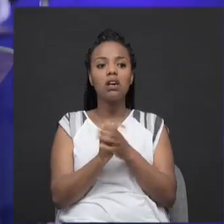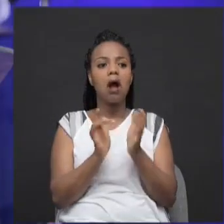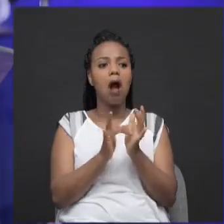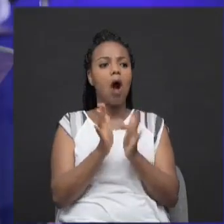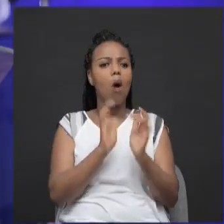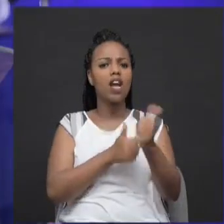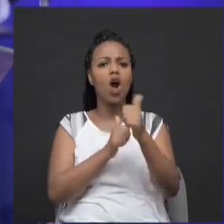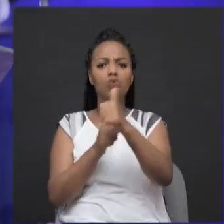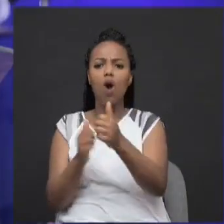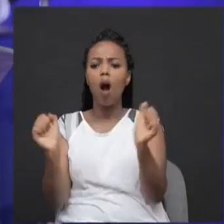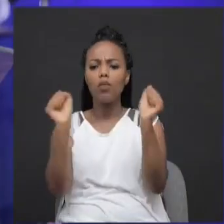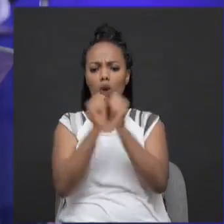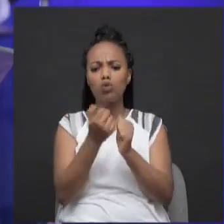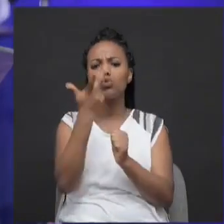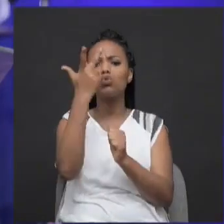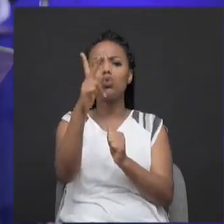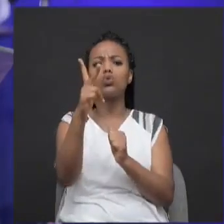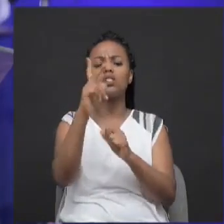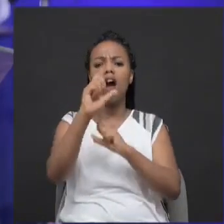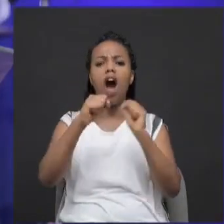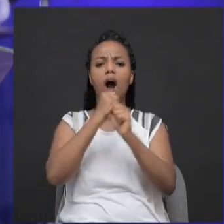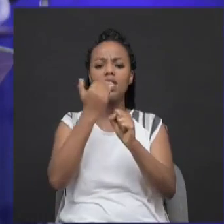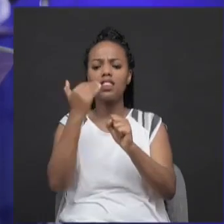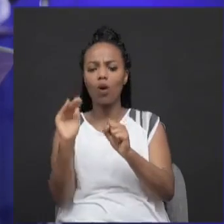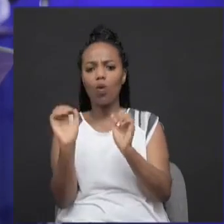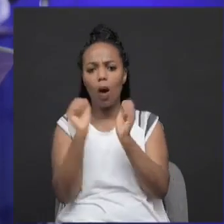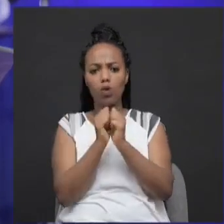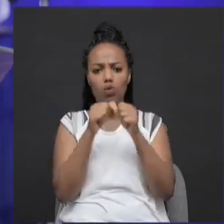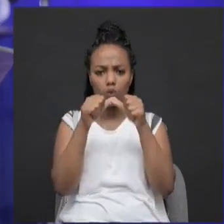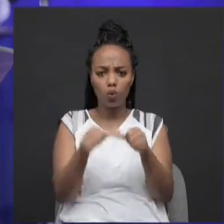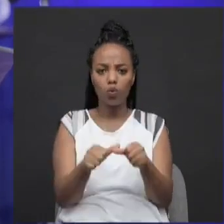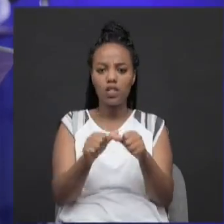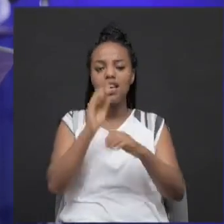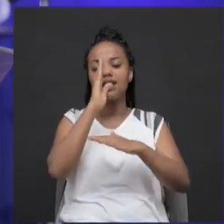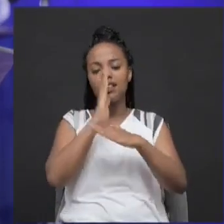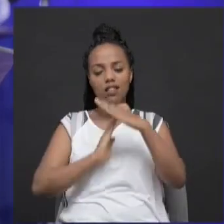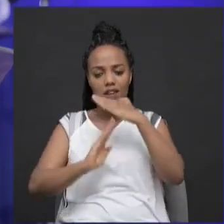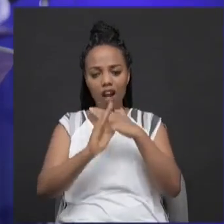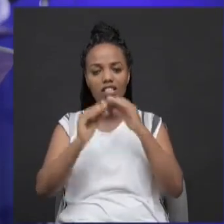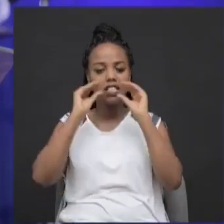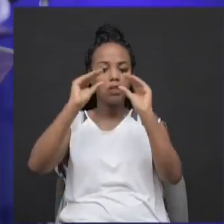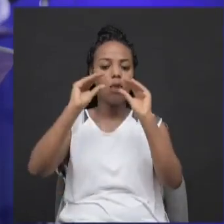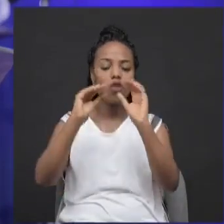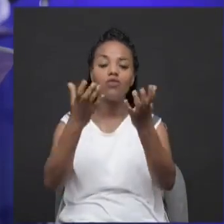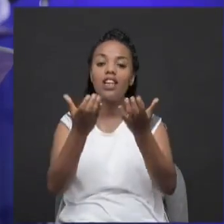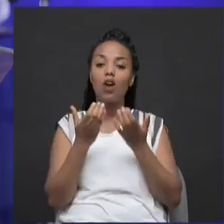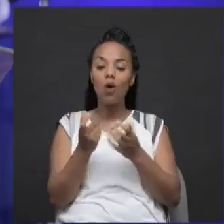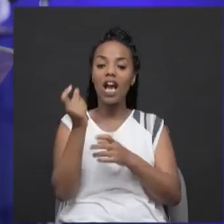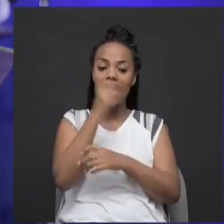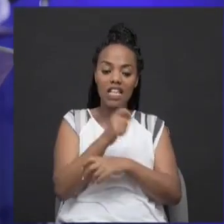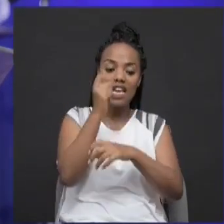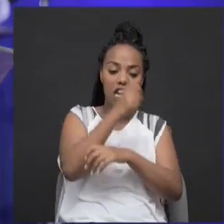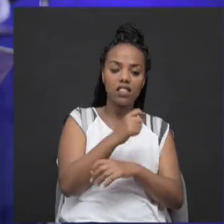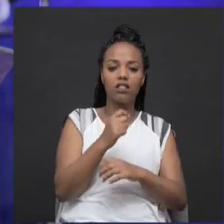ሐዋርያቱን አብረውት ሦስት ዓመት ተኩል አብረውት የነበሩትን ትሕትናን እንዲማሩ የፈለገው ከዕለት ተዕለት ሕይወቱ